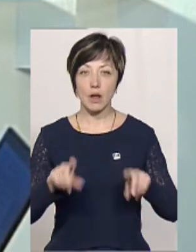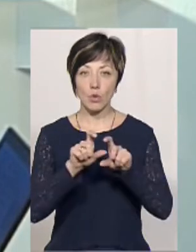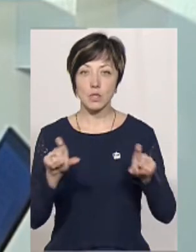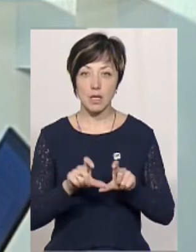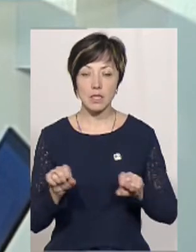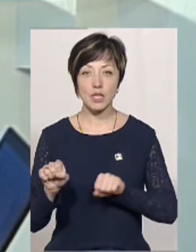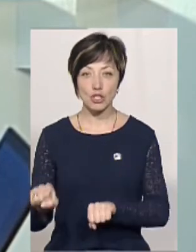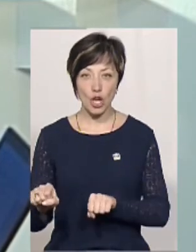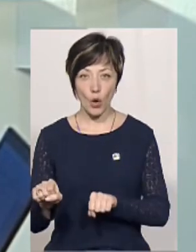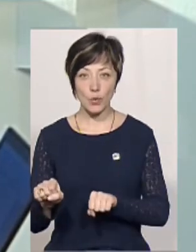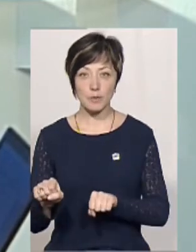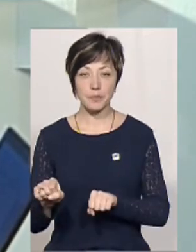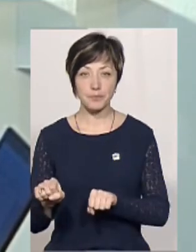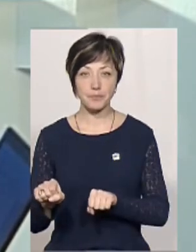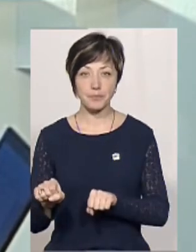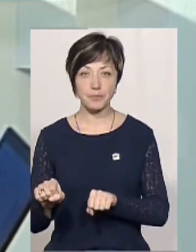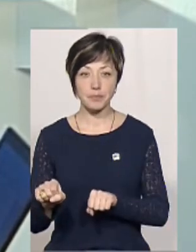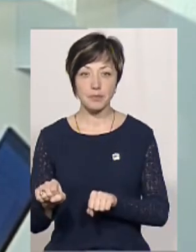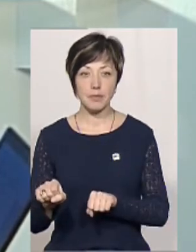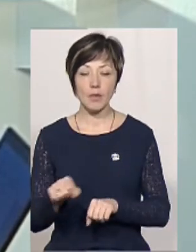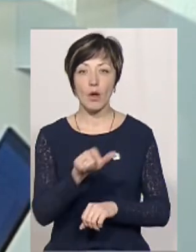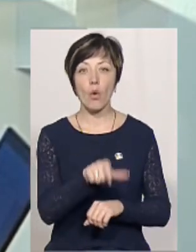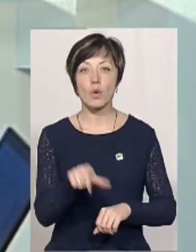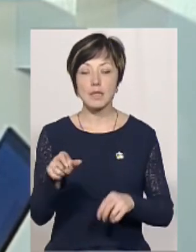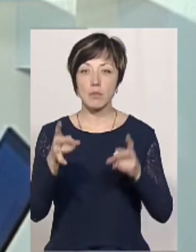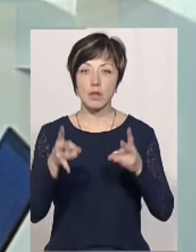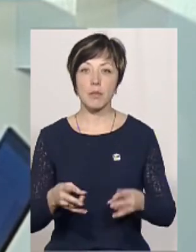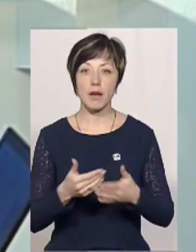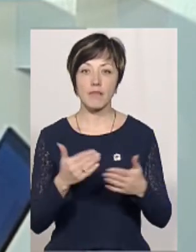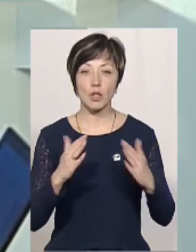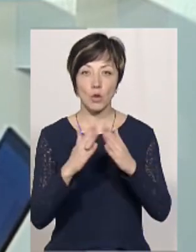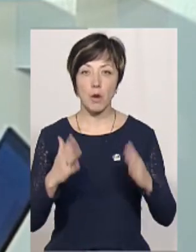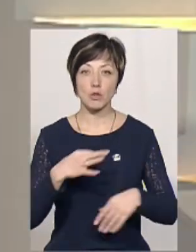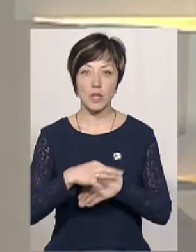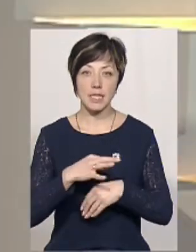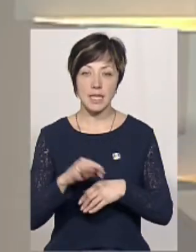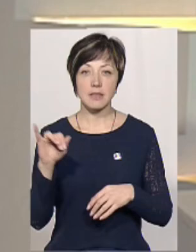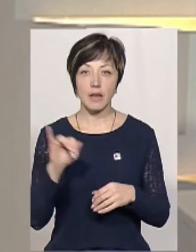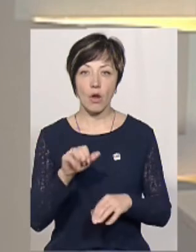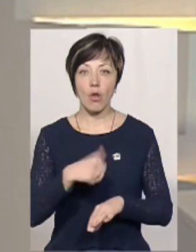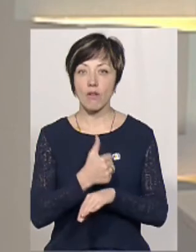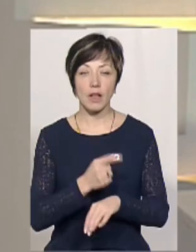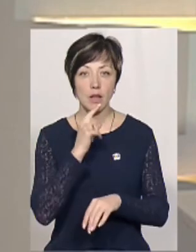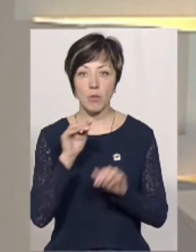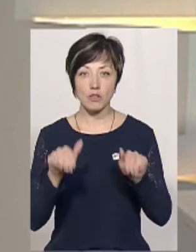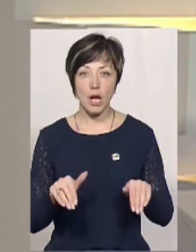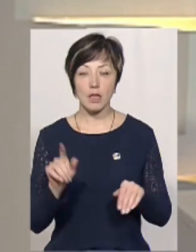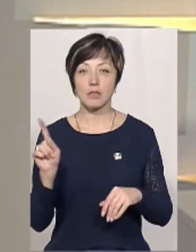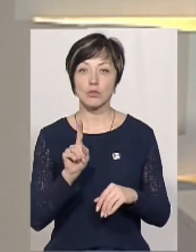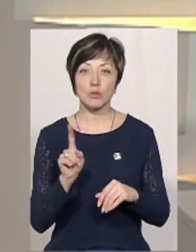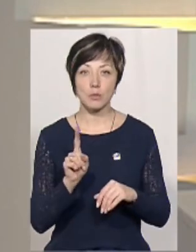які саме захищають тих осіб, які потерпають від домашнього насильства. І головне не мовчати,